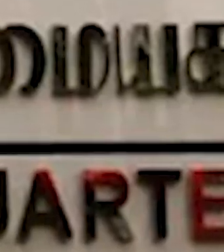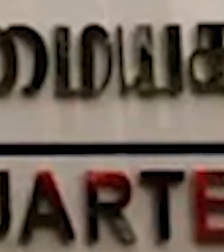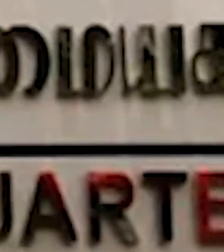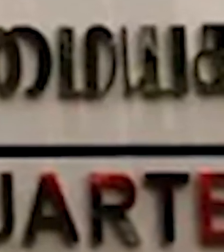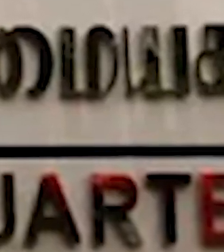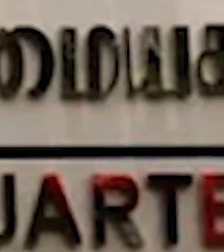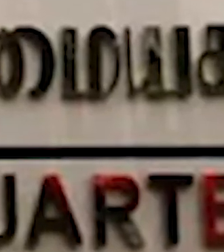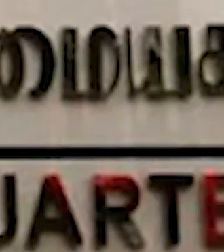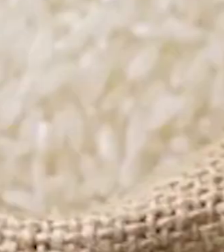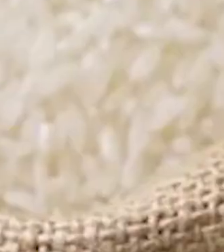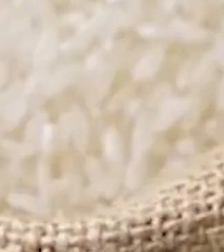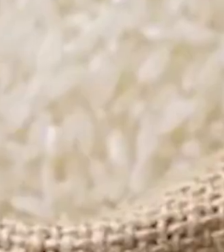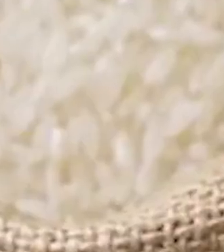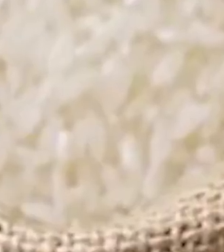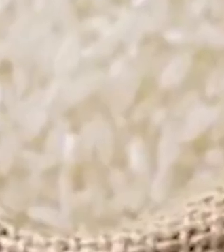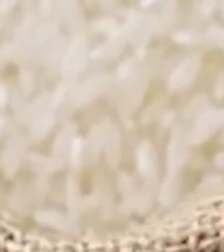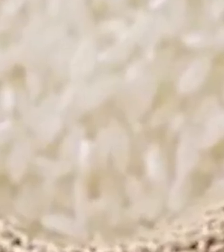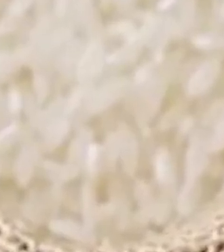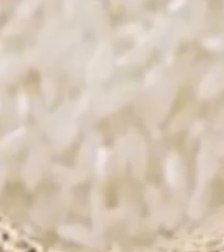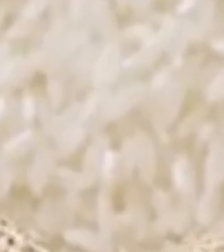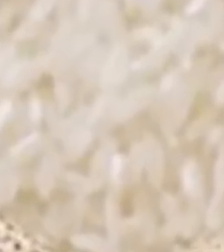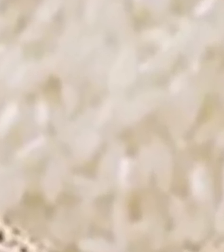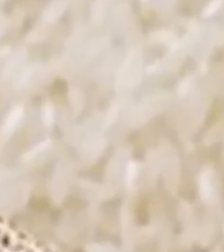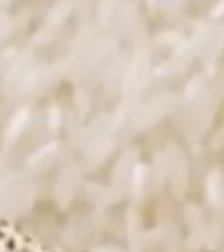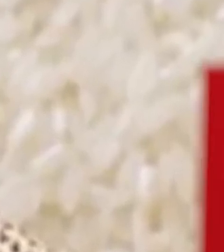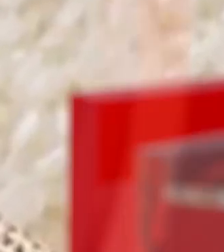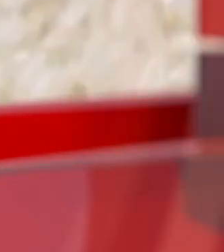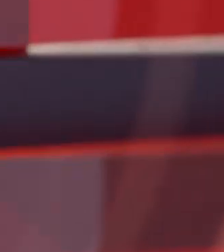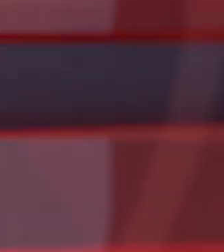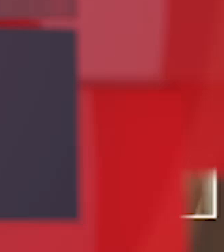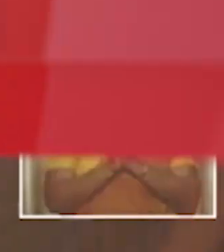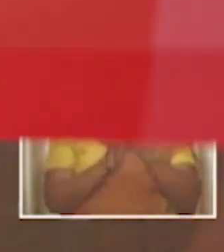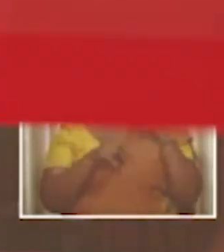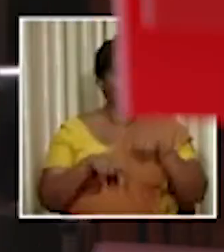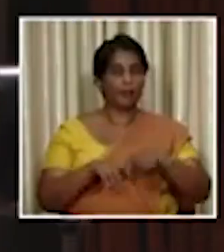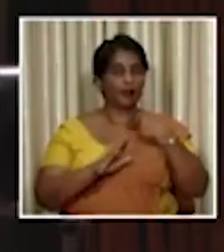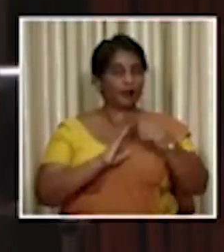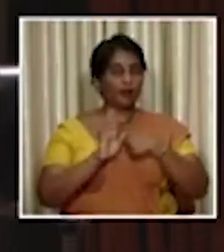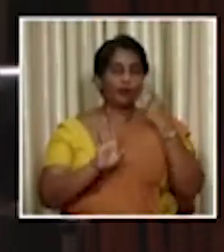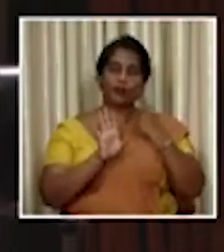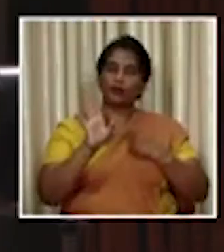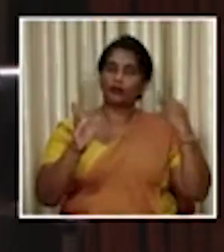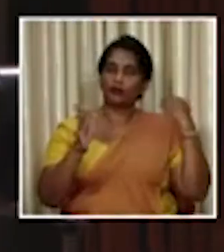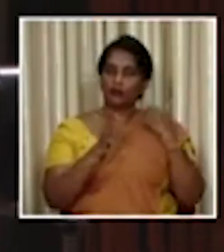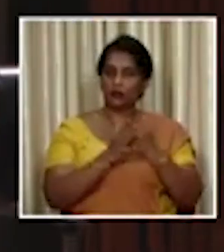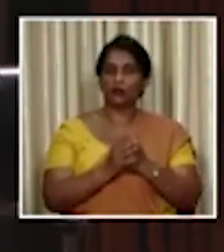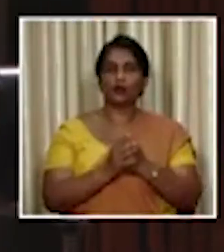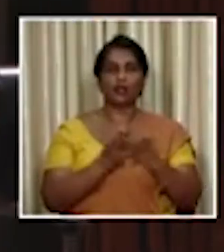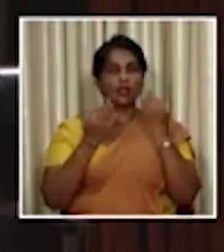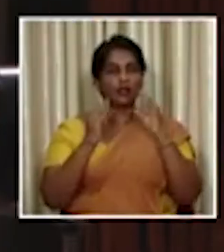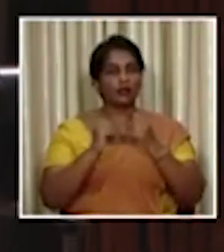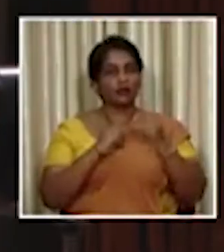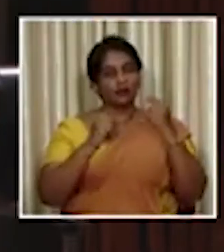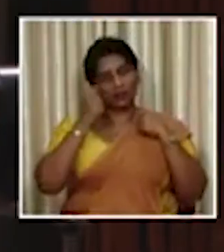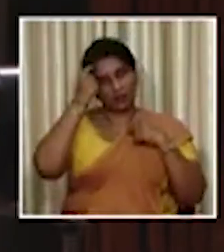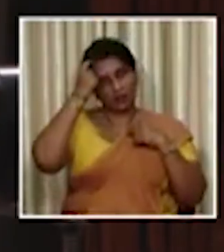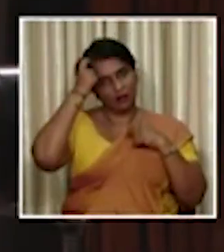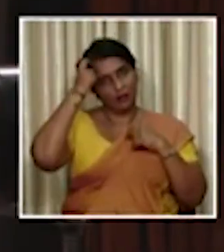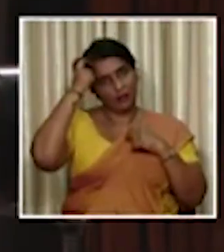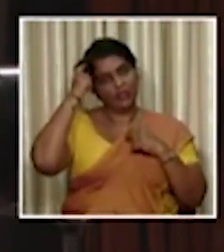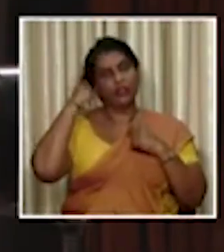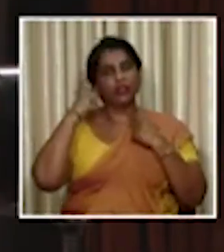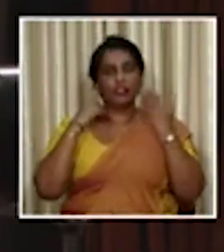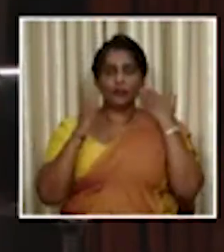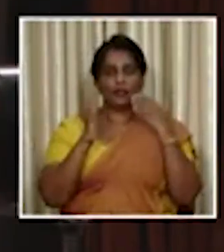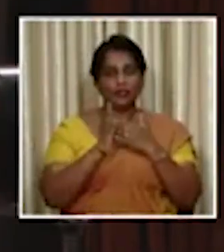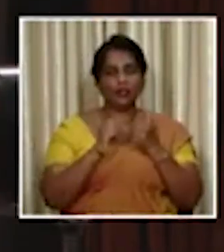அரிசி கொள்கலன்கள் நாட்டிற்கு கொண்டுவர வேண்டும் என்று அவர் தெரிவித்துள்ளார் முன்னாள் ஜனாதிபதி ரணில் விக்ரமசிங்கவினதும் ஜனாதிபதி அனிருகு